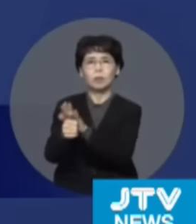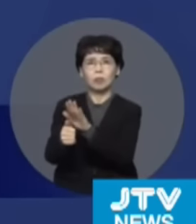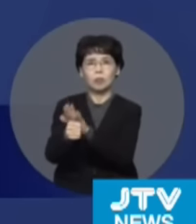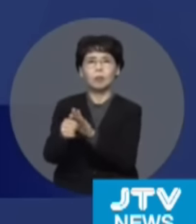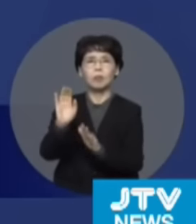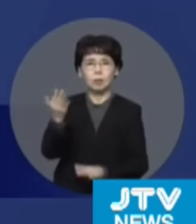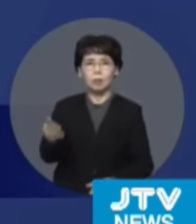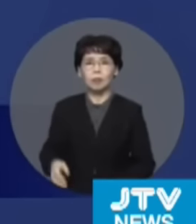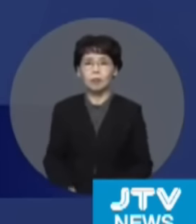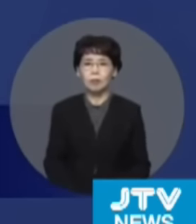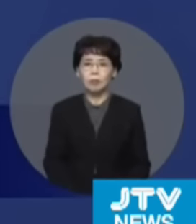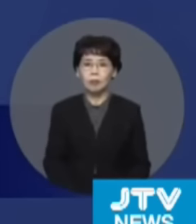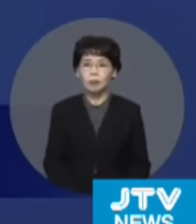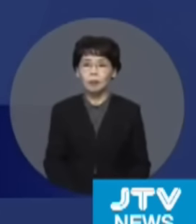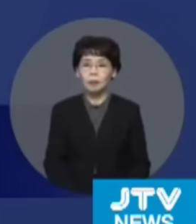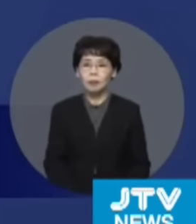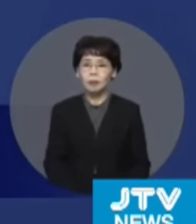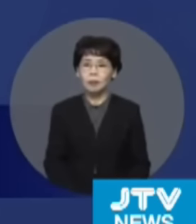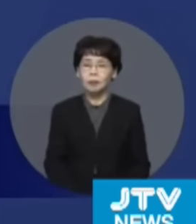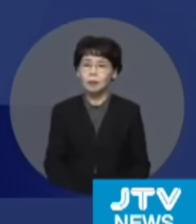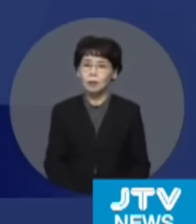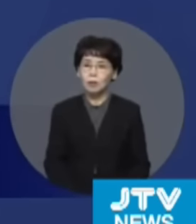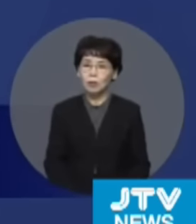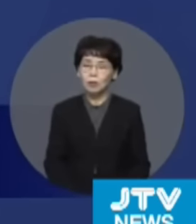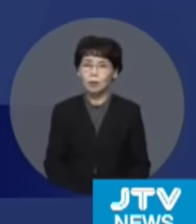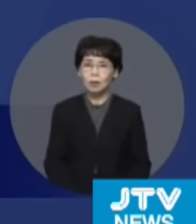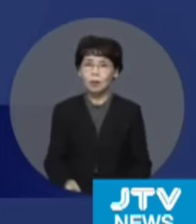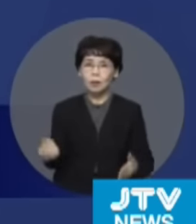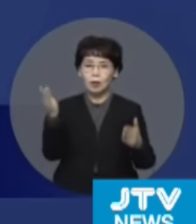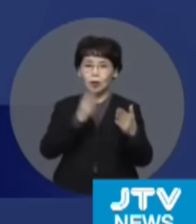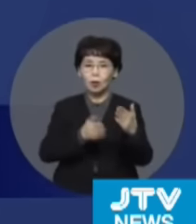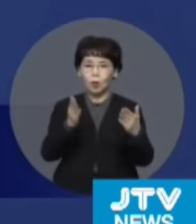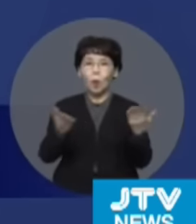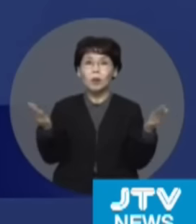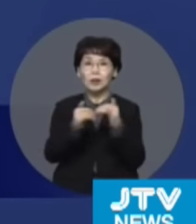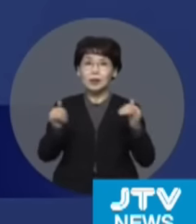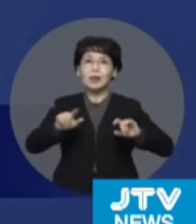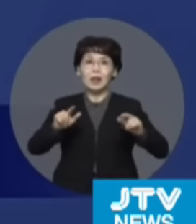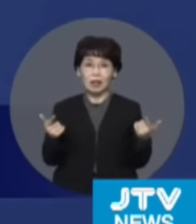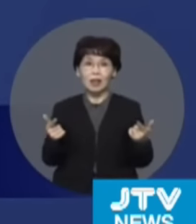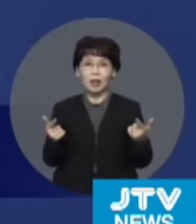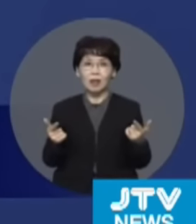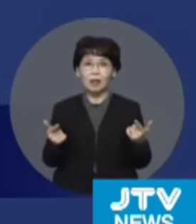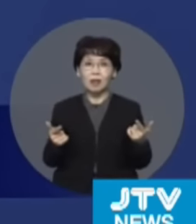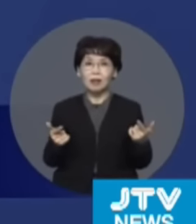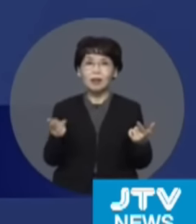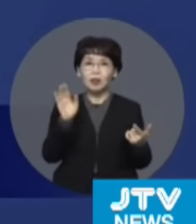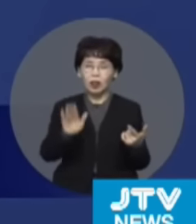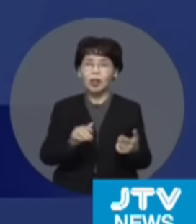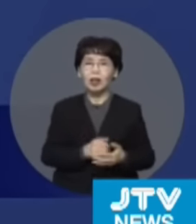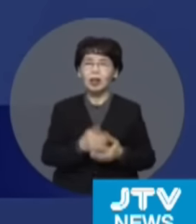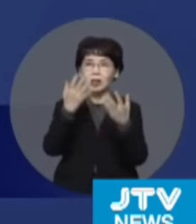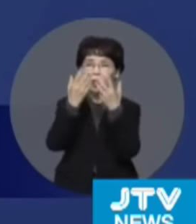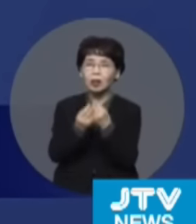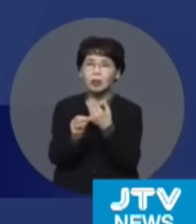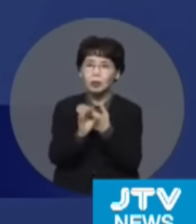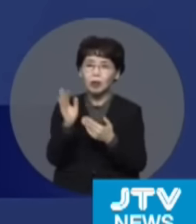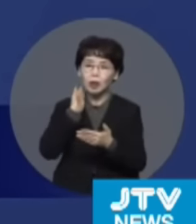입장이 있지 않겠습니까? 무슨 뭐 공직자는 물론 아닙니다만은 예를 들어서 뭐